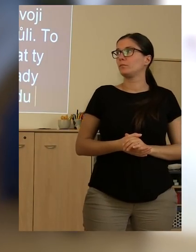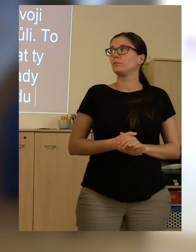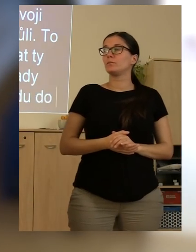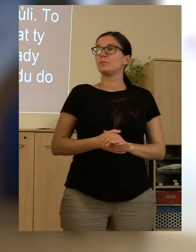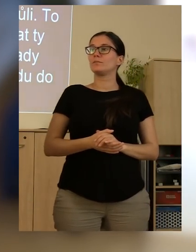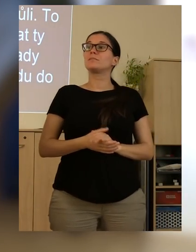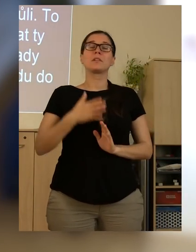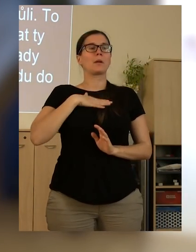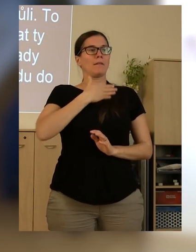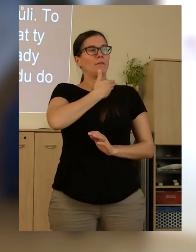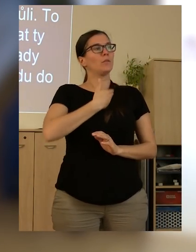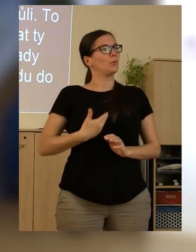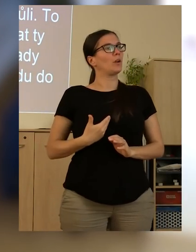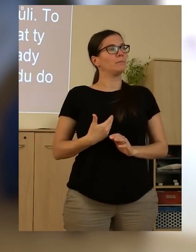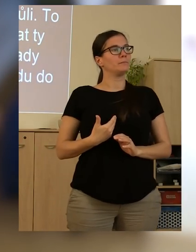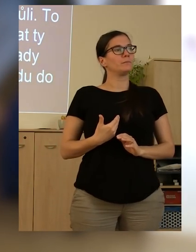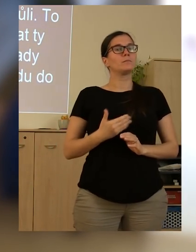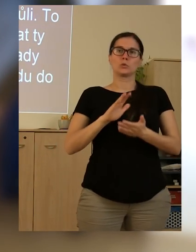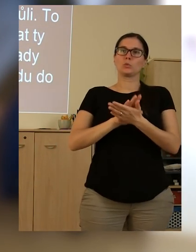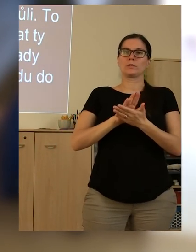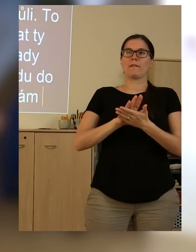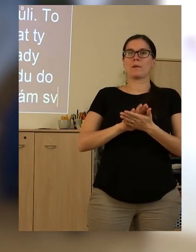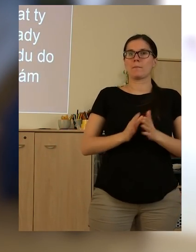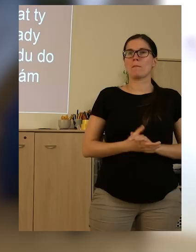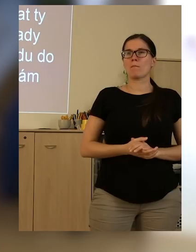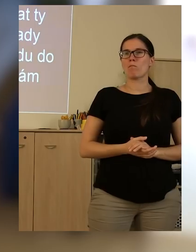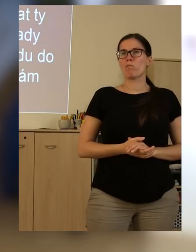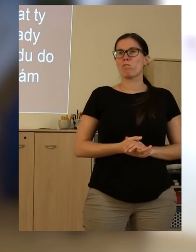Mám svoji vůli, jo? Disponuju svoji vůli.